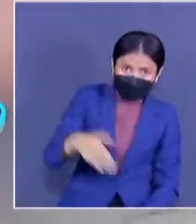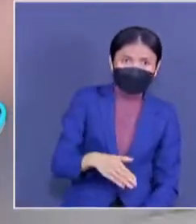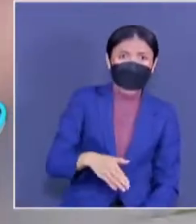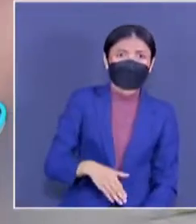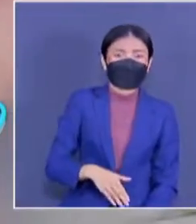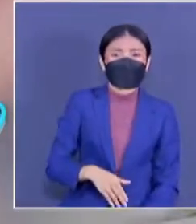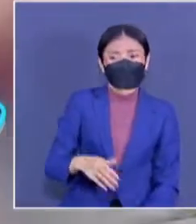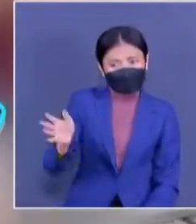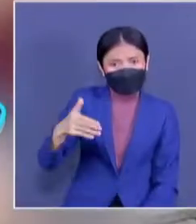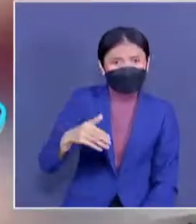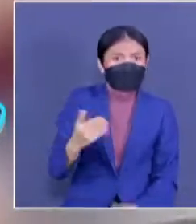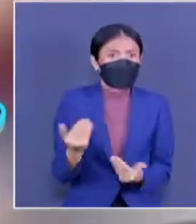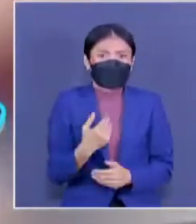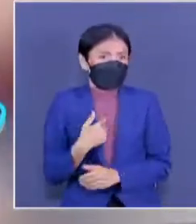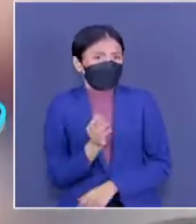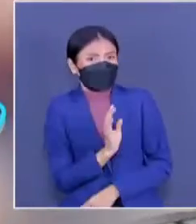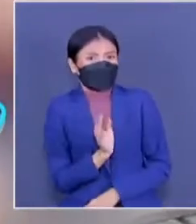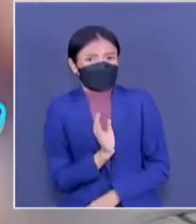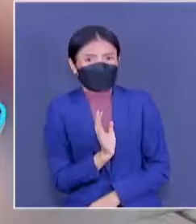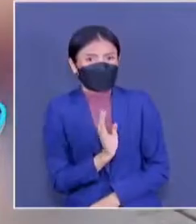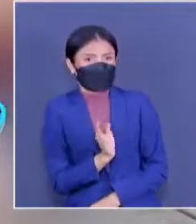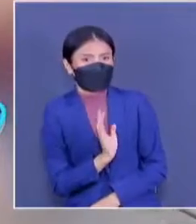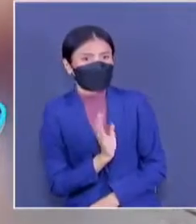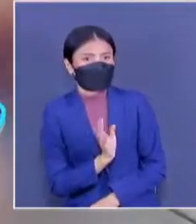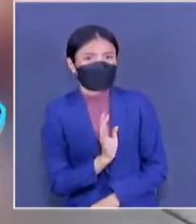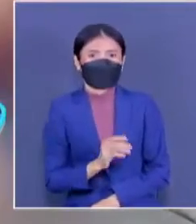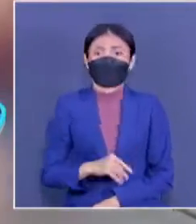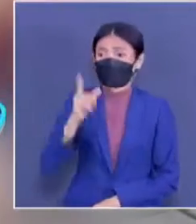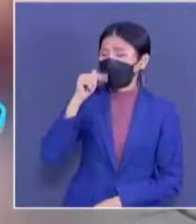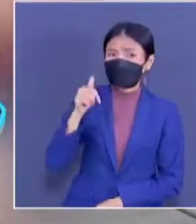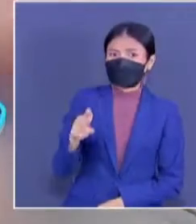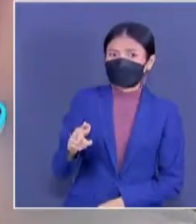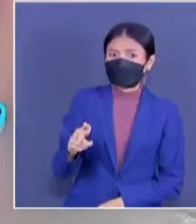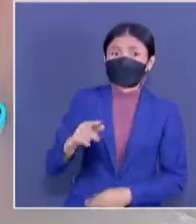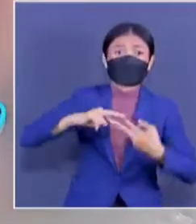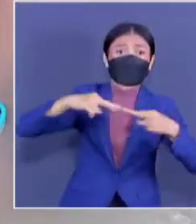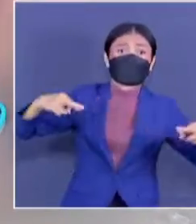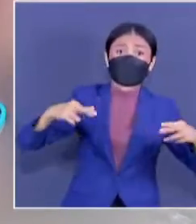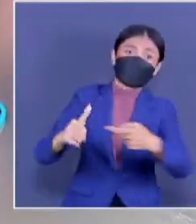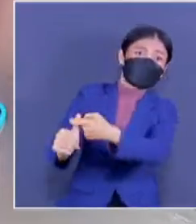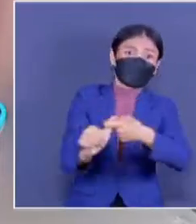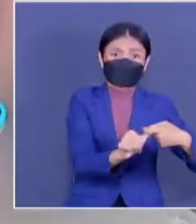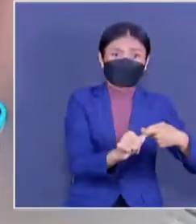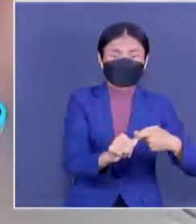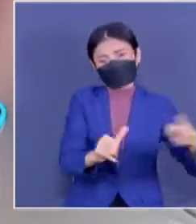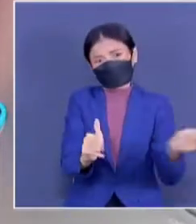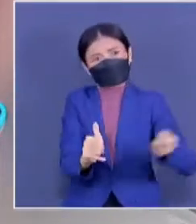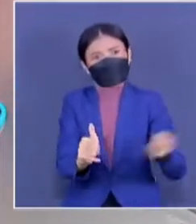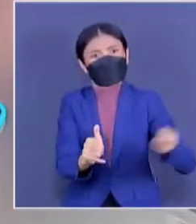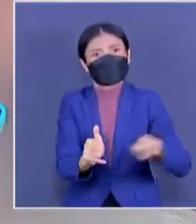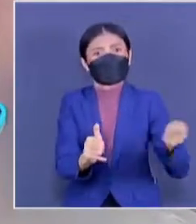อย่างที่คุณผู้ชมเห็นในคลิปซึ่งถือว่ารุนแรงทีเดียวแล้วนี่ก็ไม่ใช่ครั้งแรกด้วยที่เห็นแม่ทำร้ายเด็กด้วยความรุนแรงแ